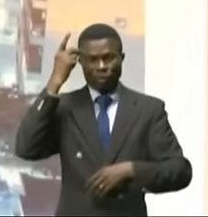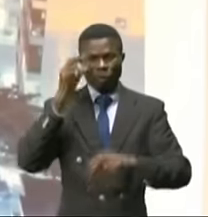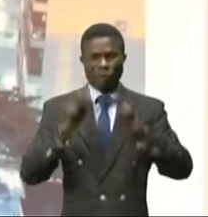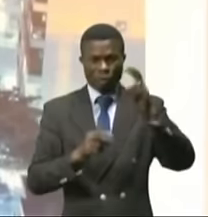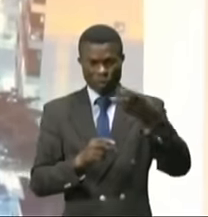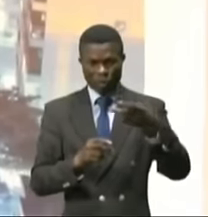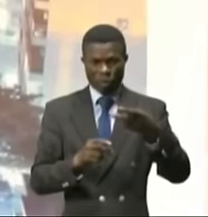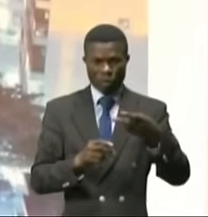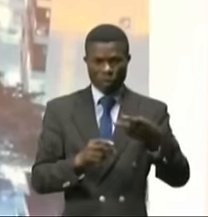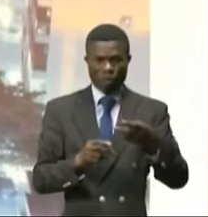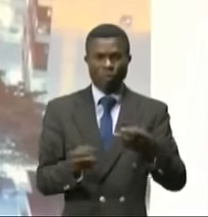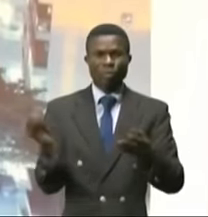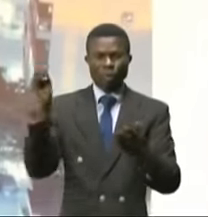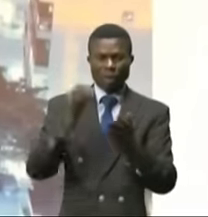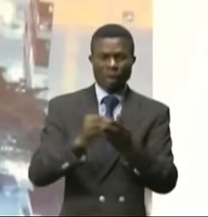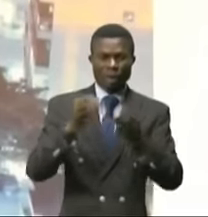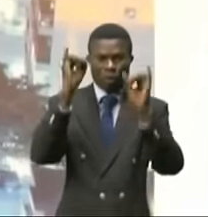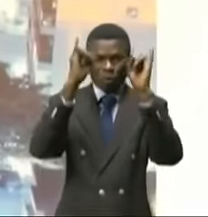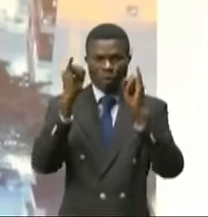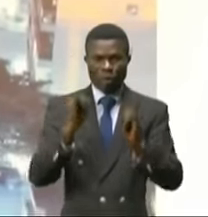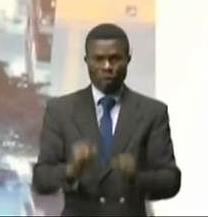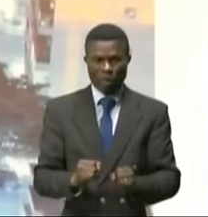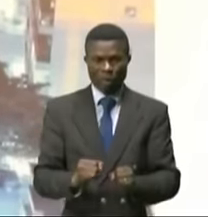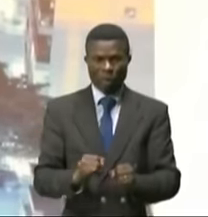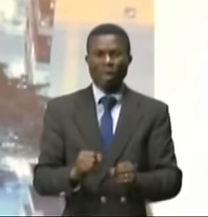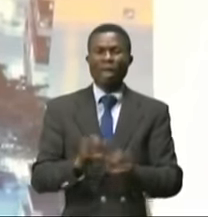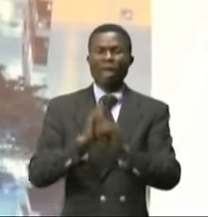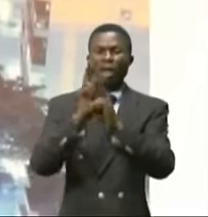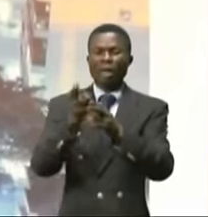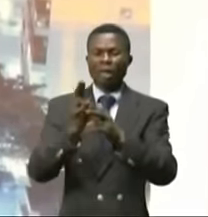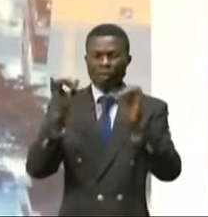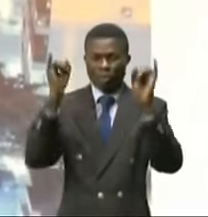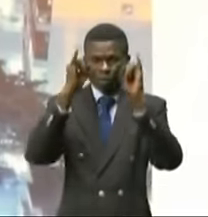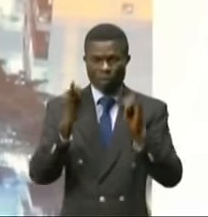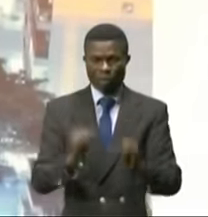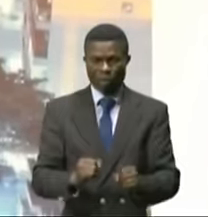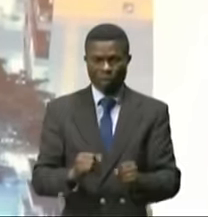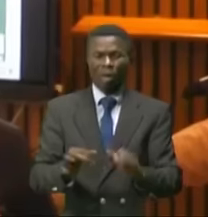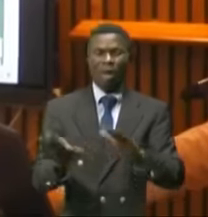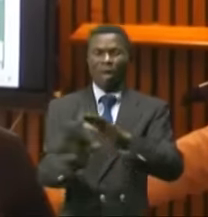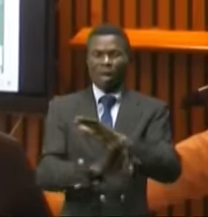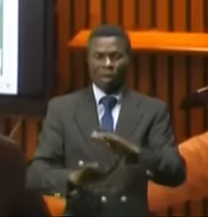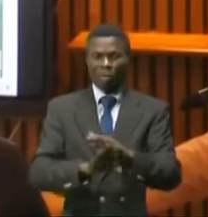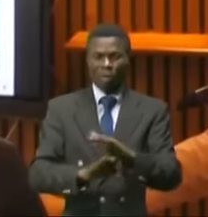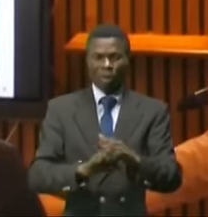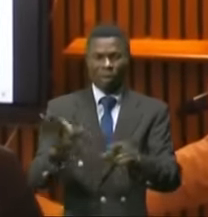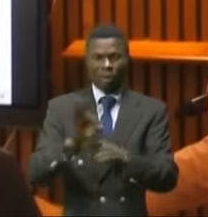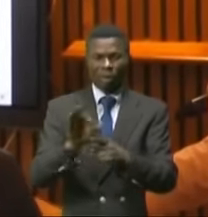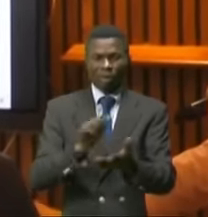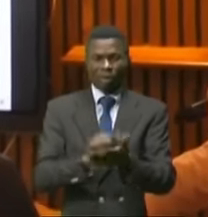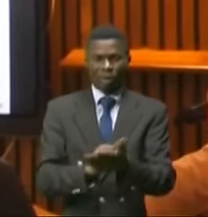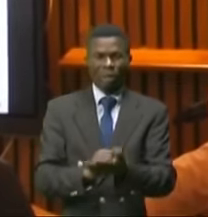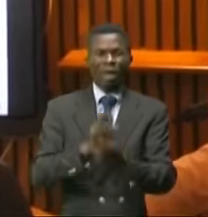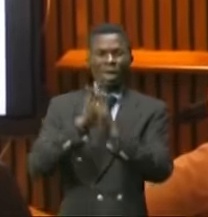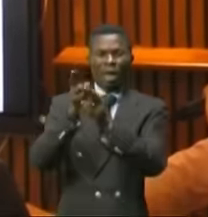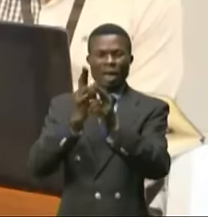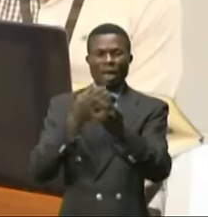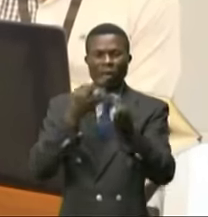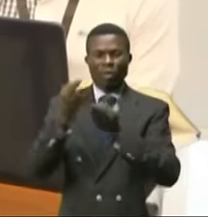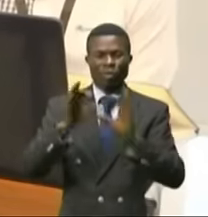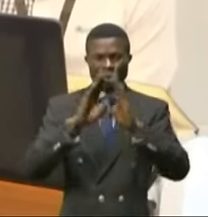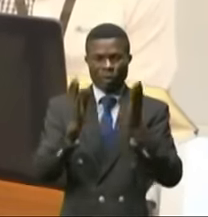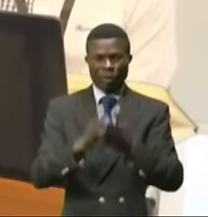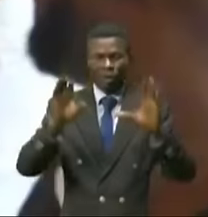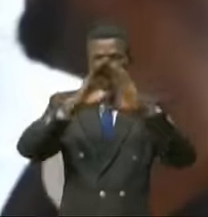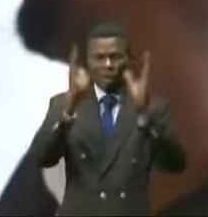deuxièmement, compléter le cours en ligne, finir le cours en ligne qui sert de base à la formation hybride. Après des exposés théoriques, la